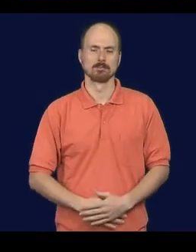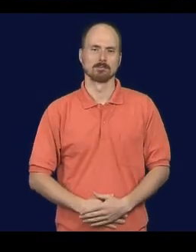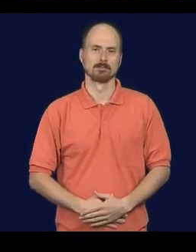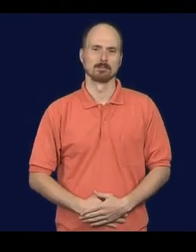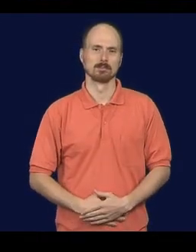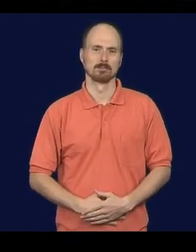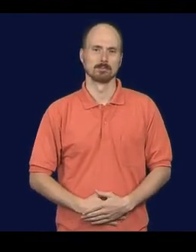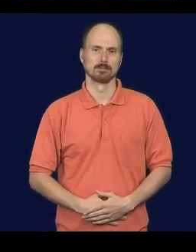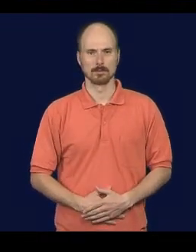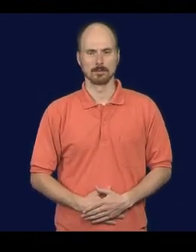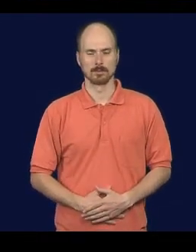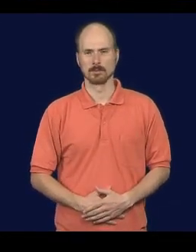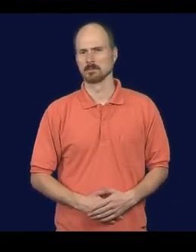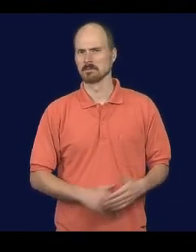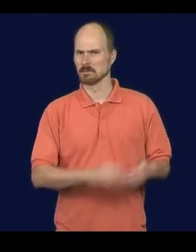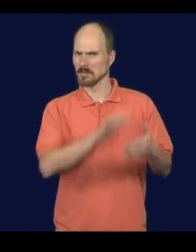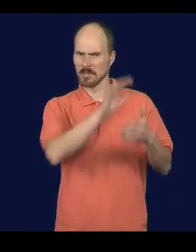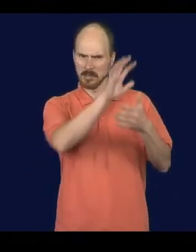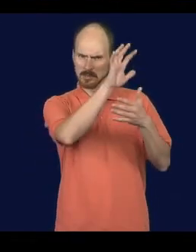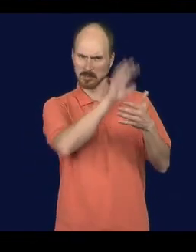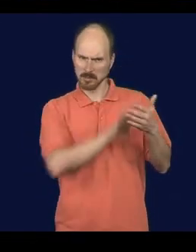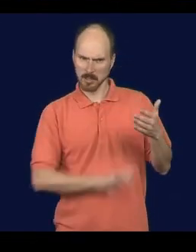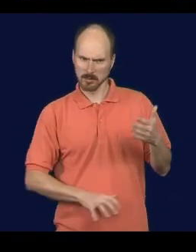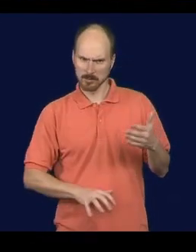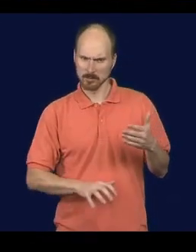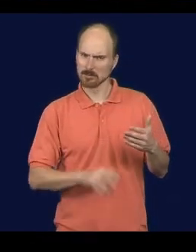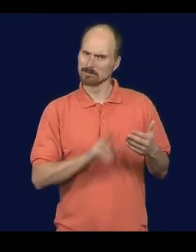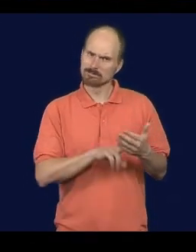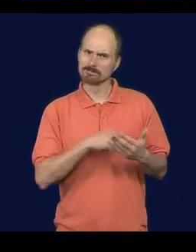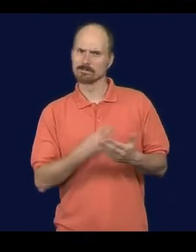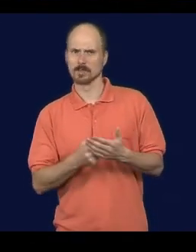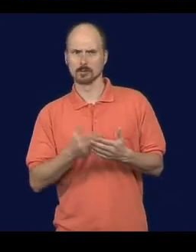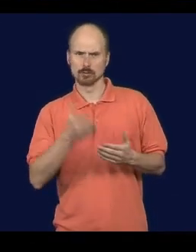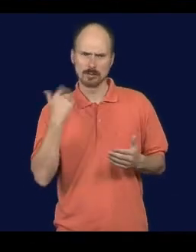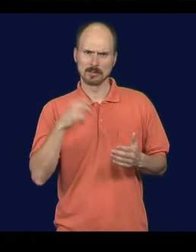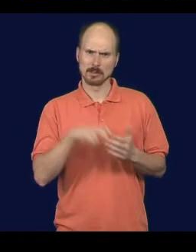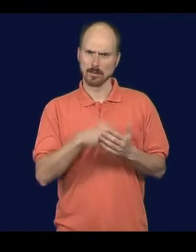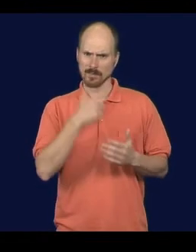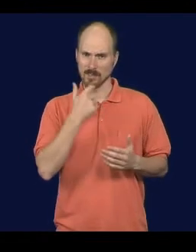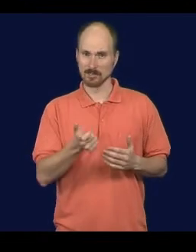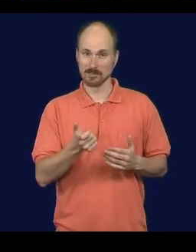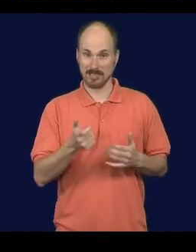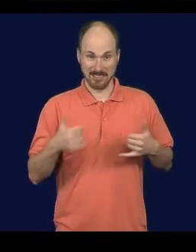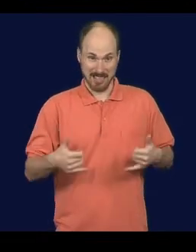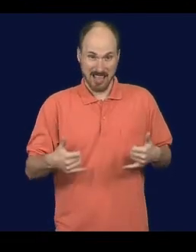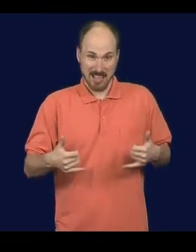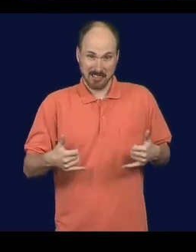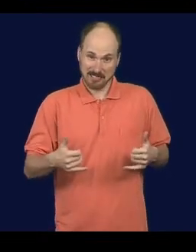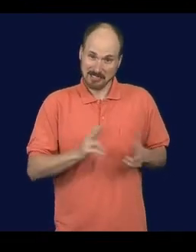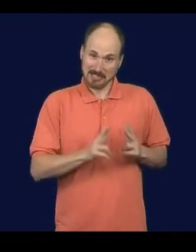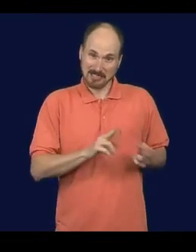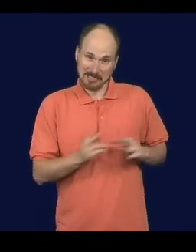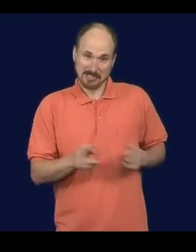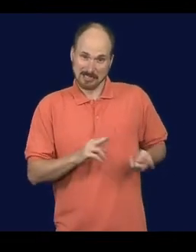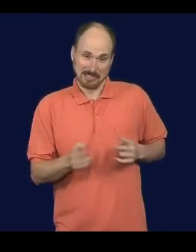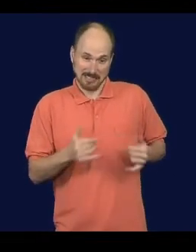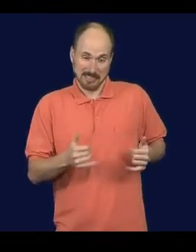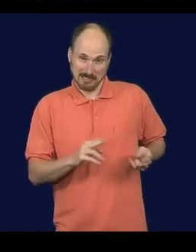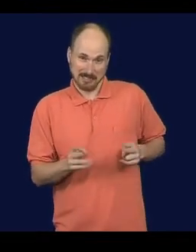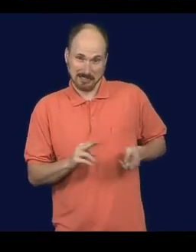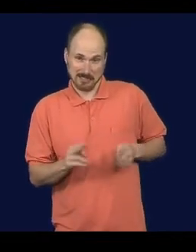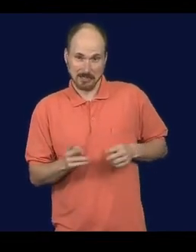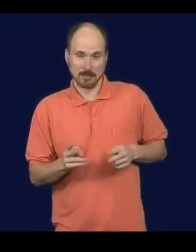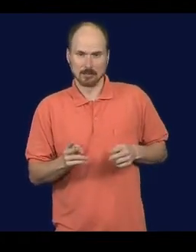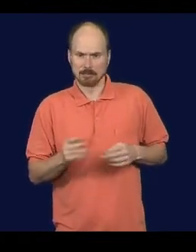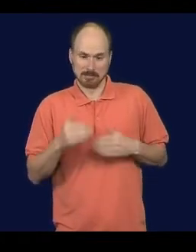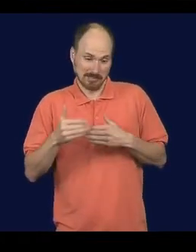Tak kromě vyhledávání informací jsou k dispozici i nějaké funkce na ovládání telefonu. Mezi základní